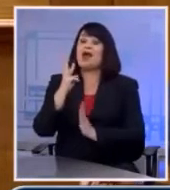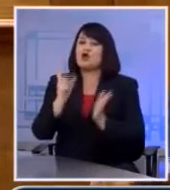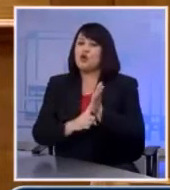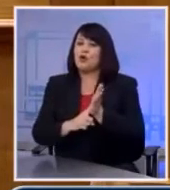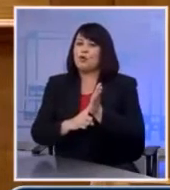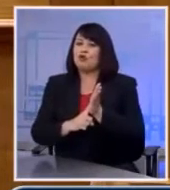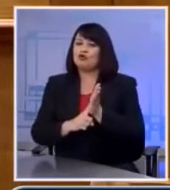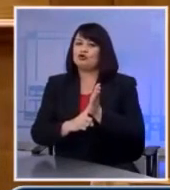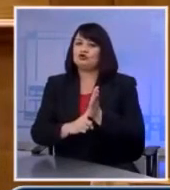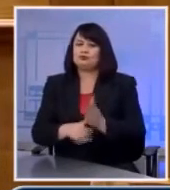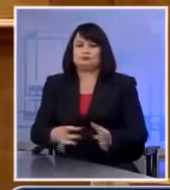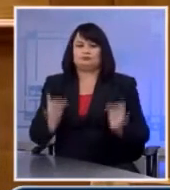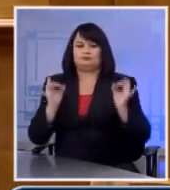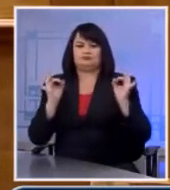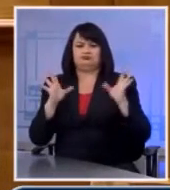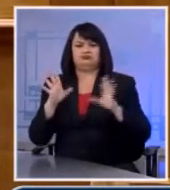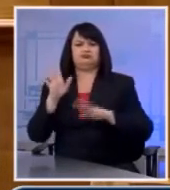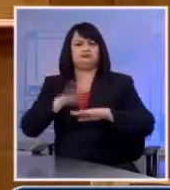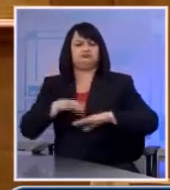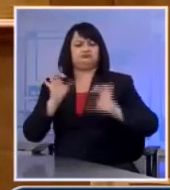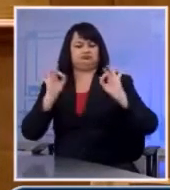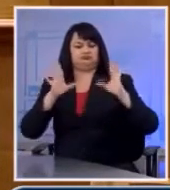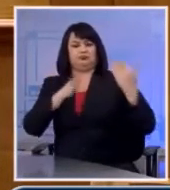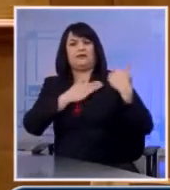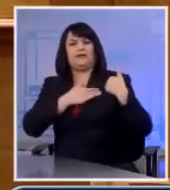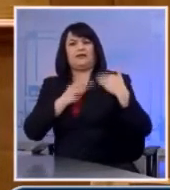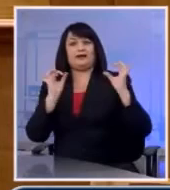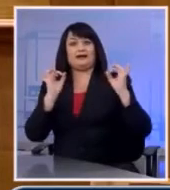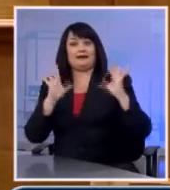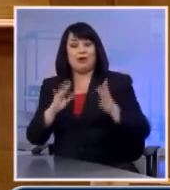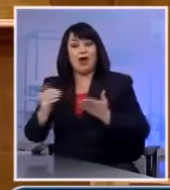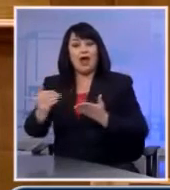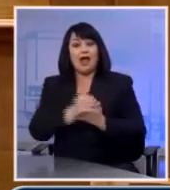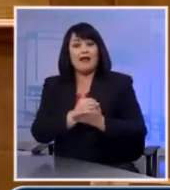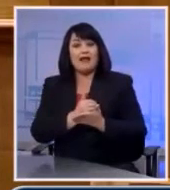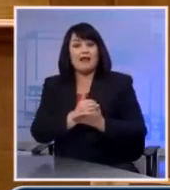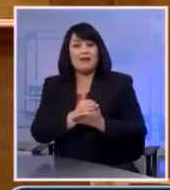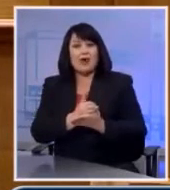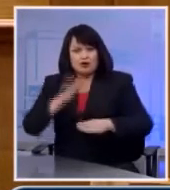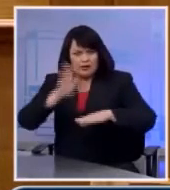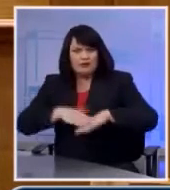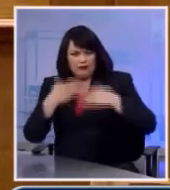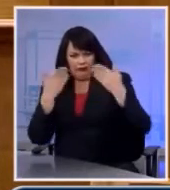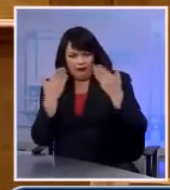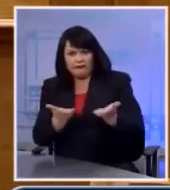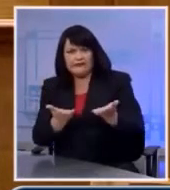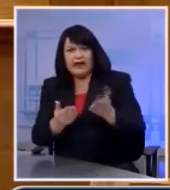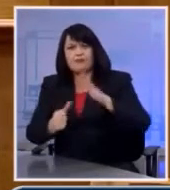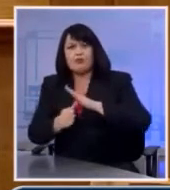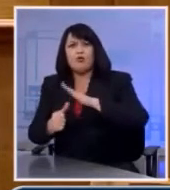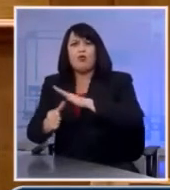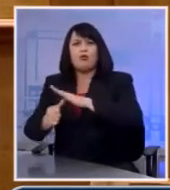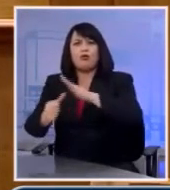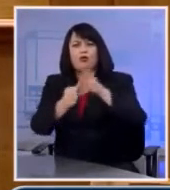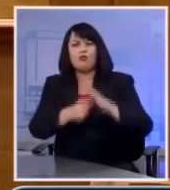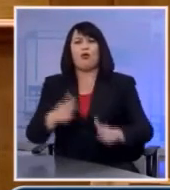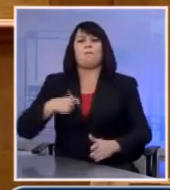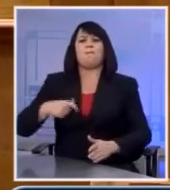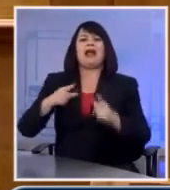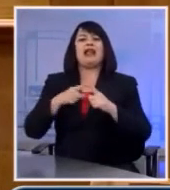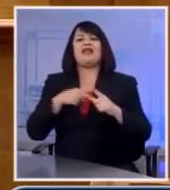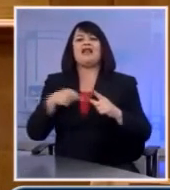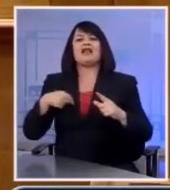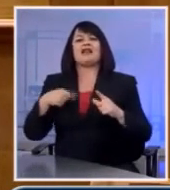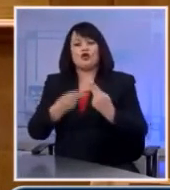και απαλλάσσουν από κάθε ευθύνη για το αδίκημα της απιστίας τους προέδρους, τα μέλη διοικητικών